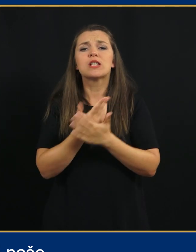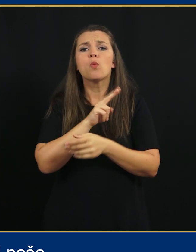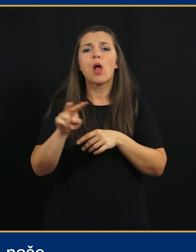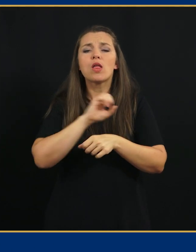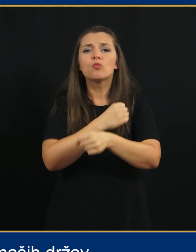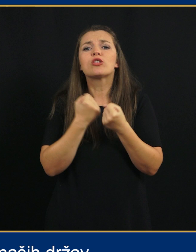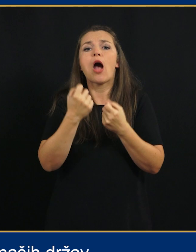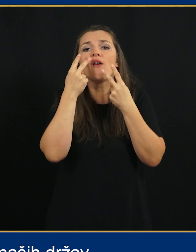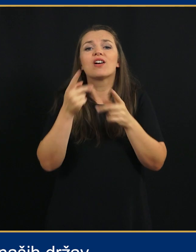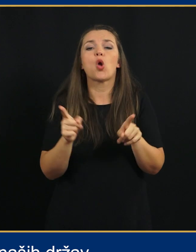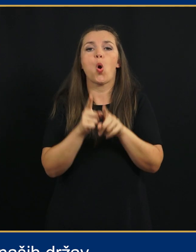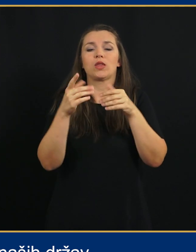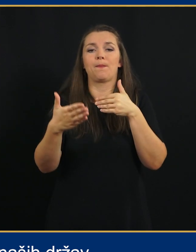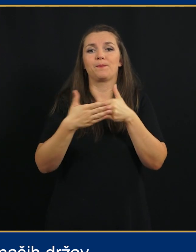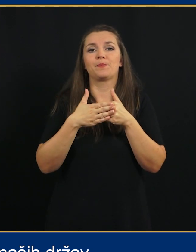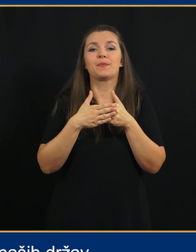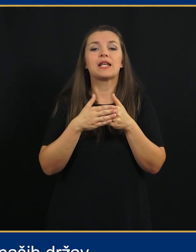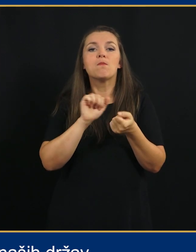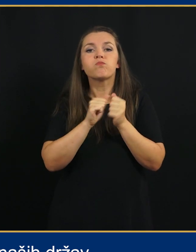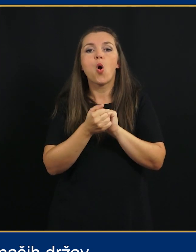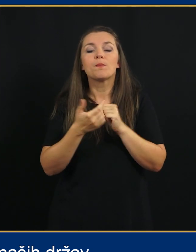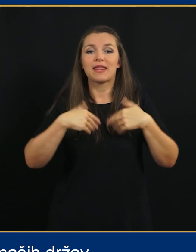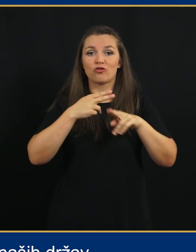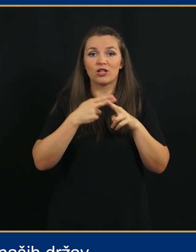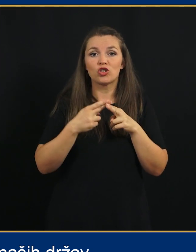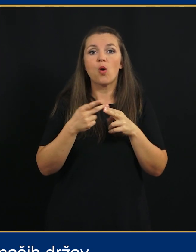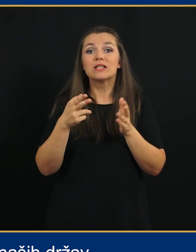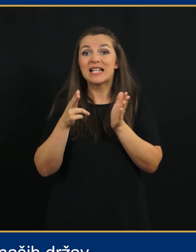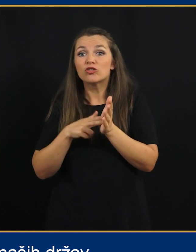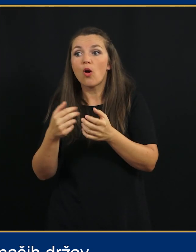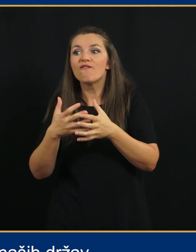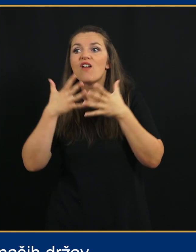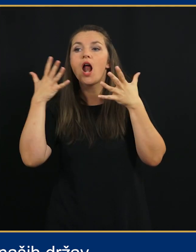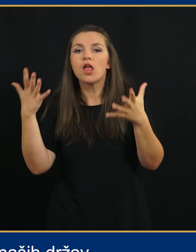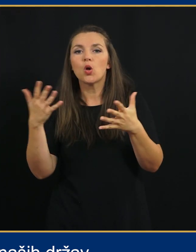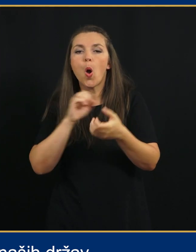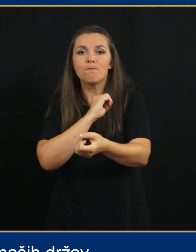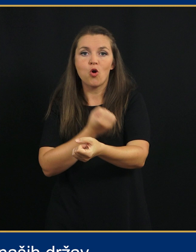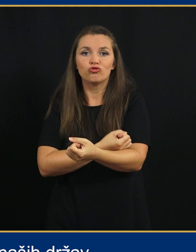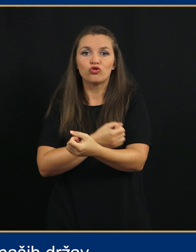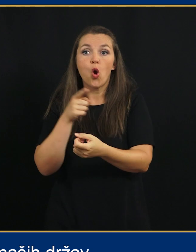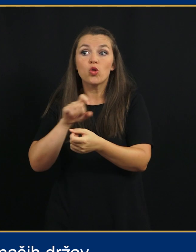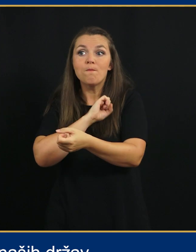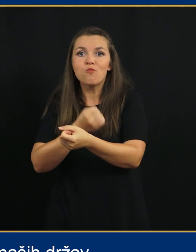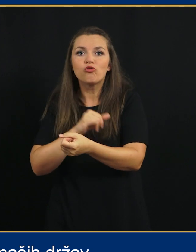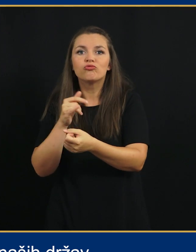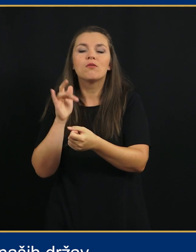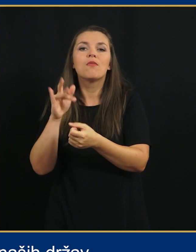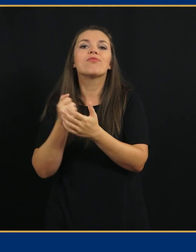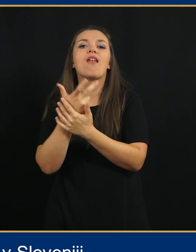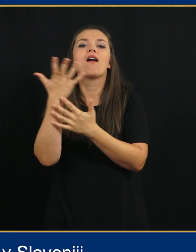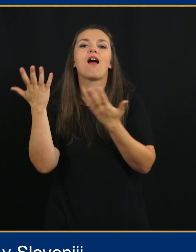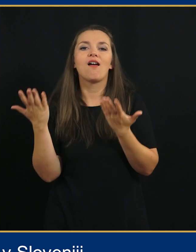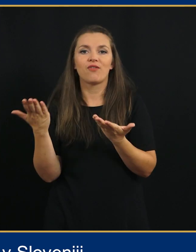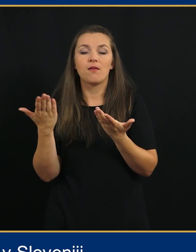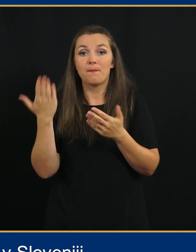upravljanje moči tako vidno kot pri poprijemanju naših držav z resnično mogočno močjo narave.